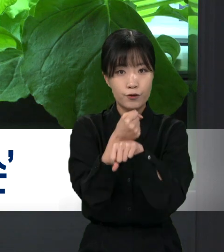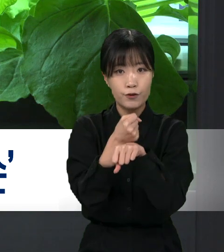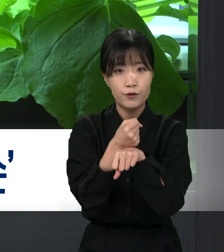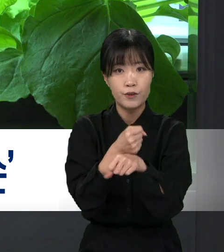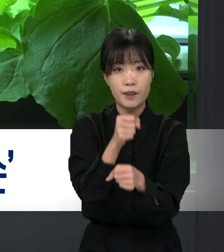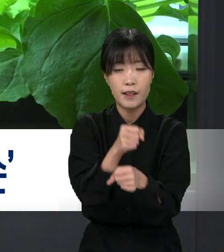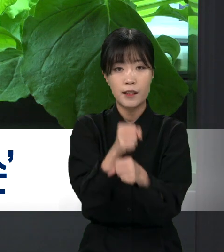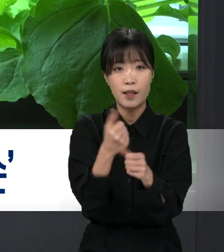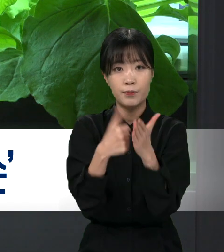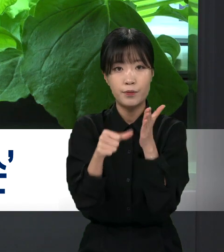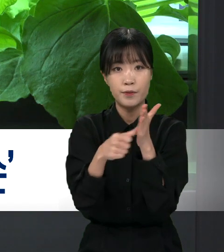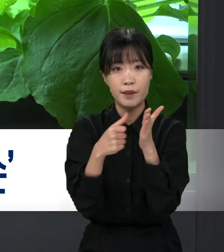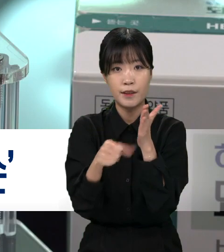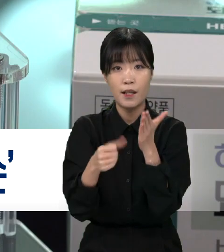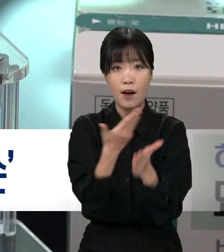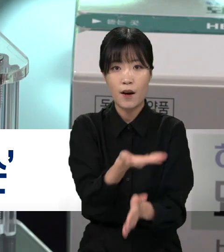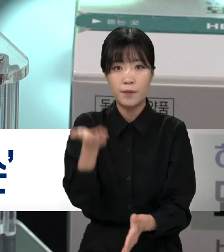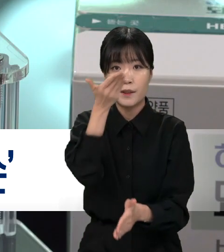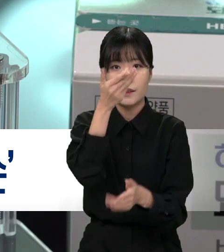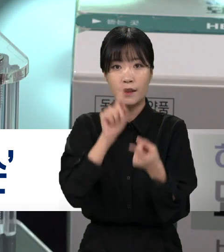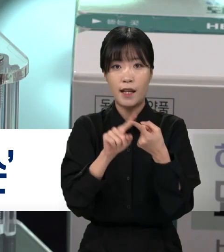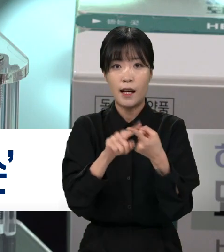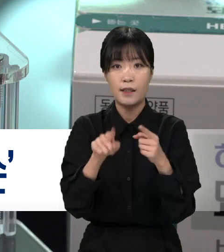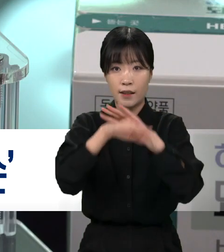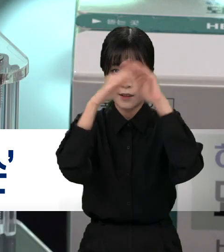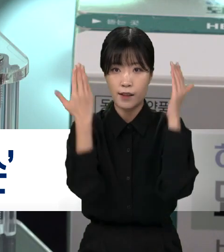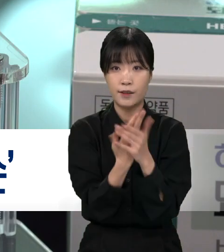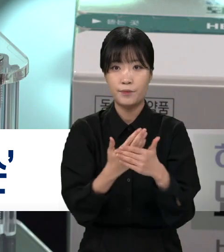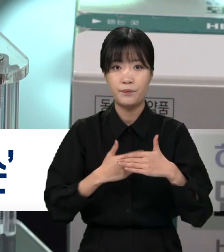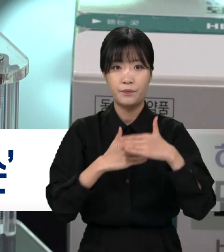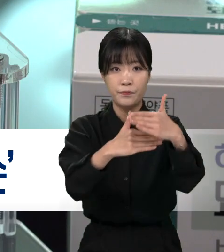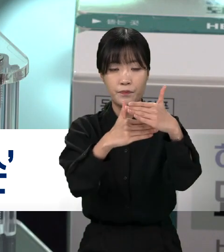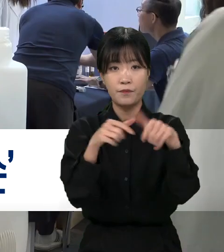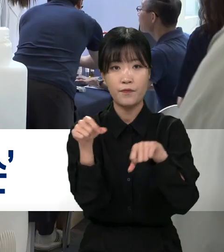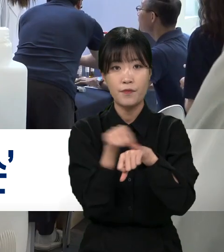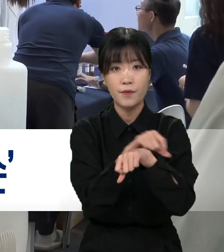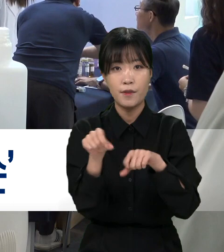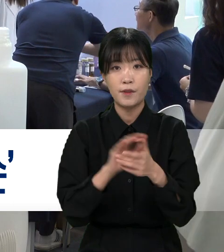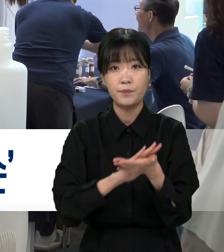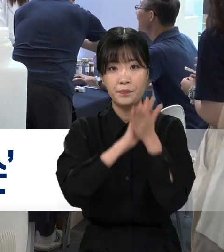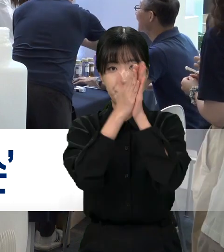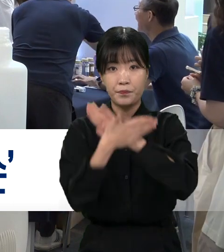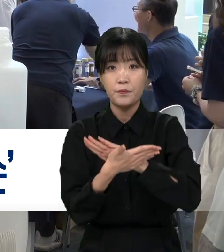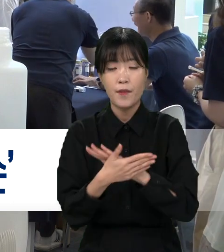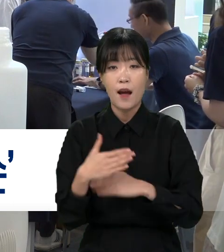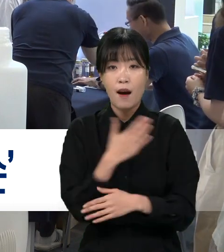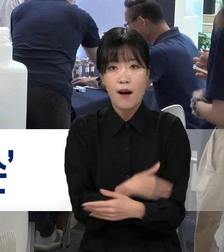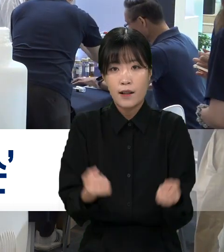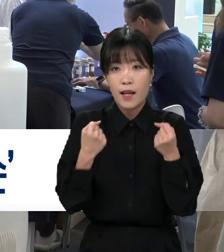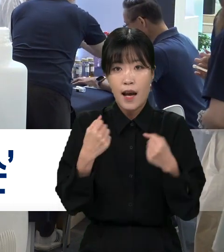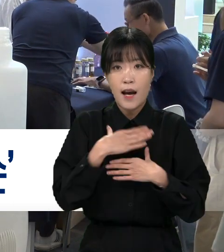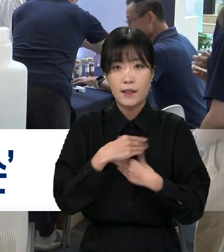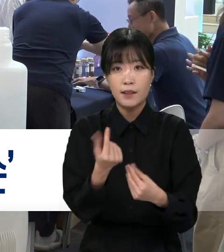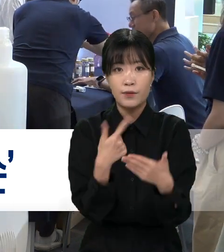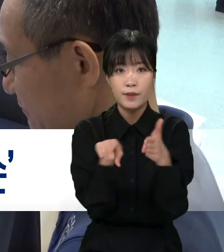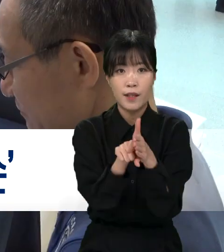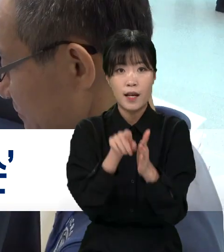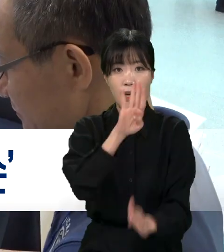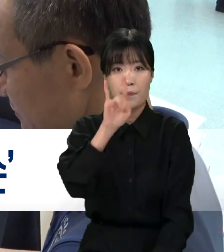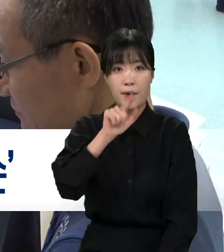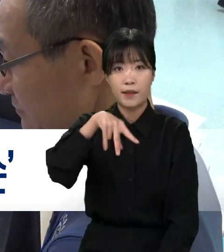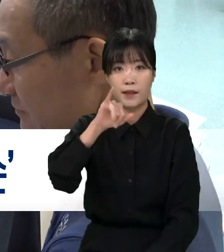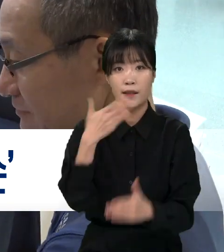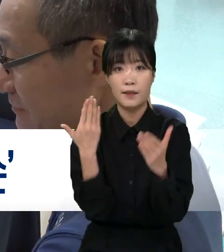유전자 치료제 연구 개발부터 생산 및 품질 고도화에 걸친 전주기를 특화해 글로벌 보건